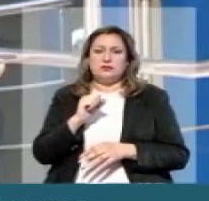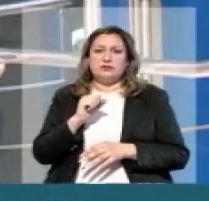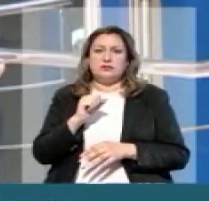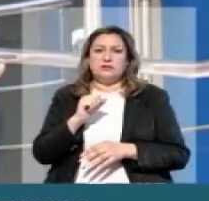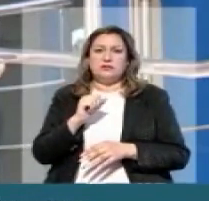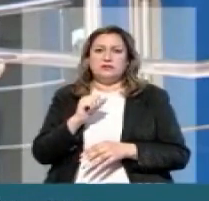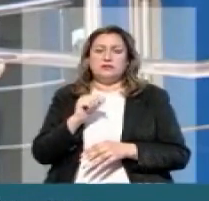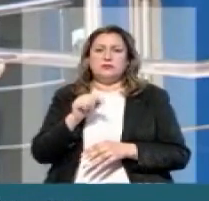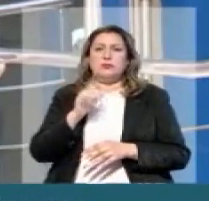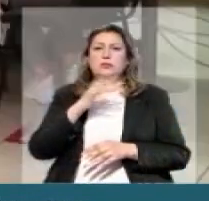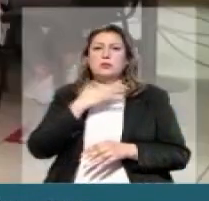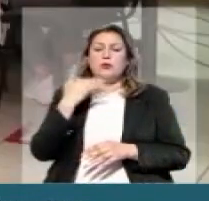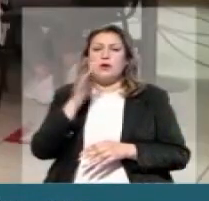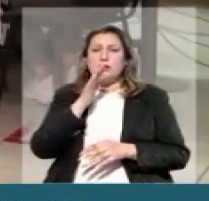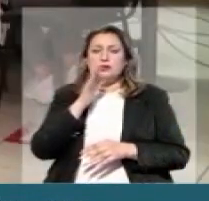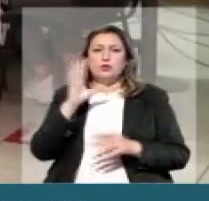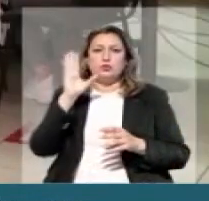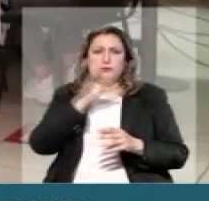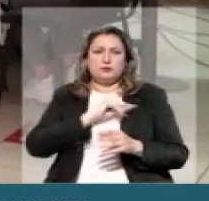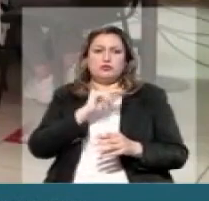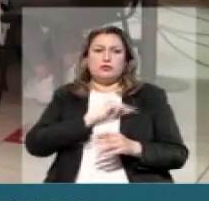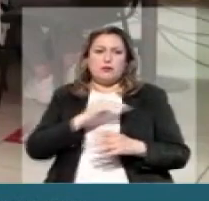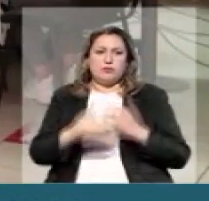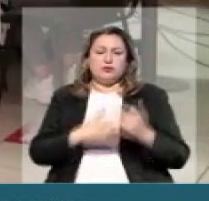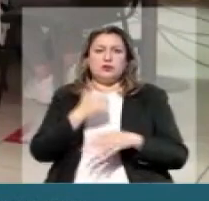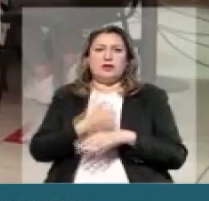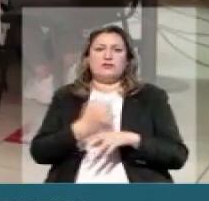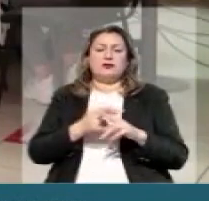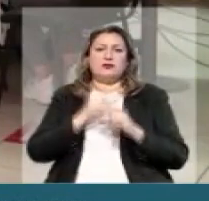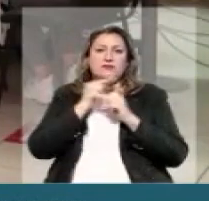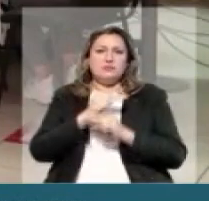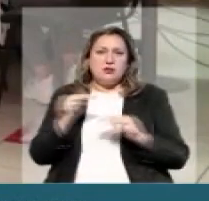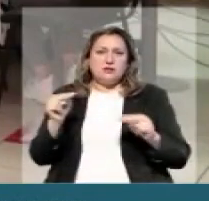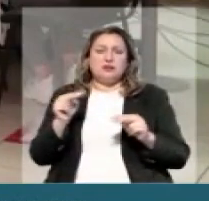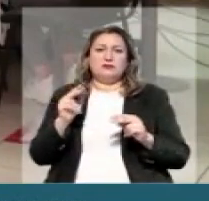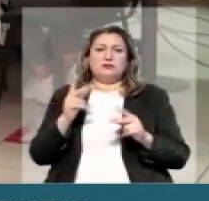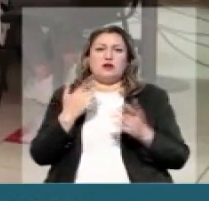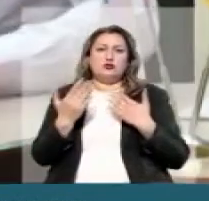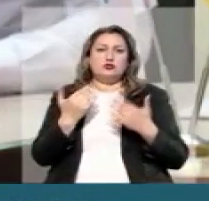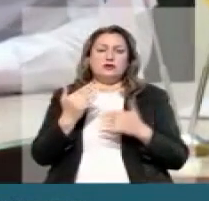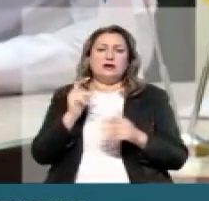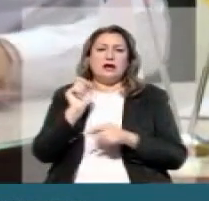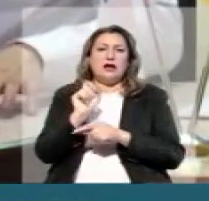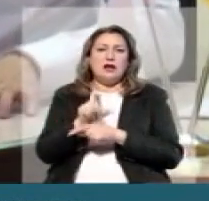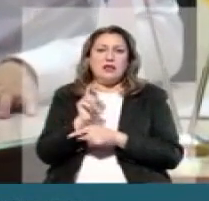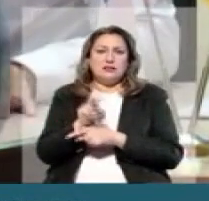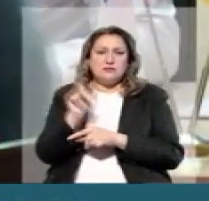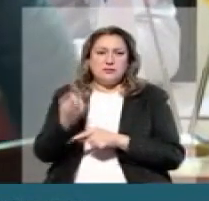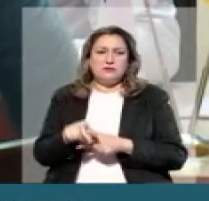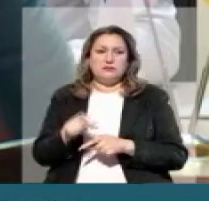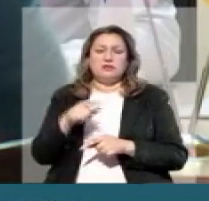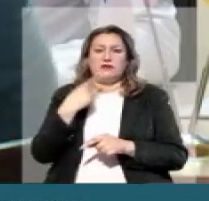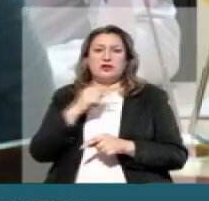клиенттермен қарым-қатынасқа басты назар аудару, дейді банк қызметкерлері. Банк қызметін тұтынушыларға бұнда барлық тиімді жағдайлар